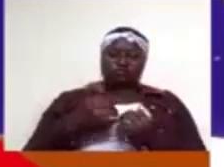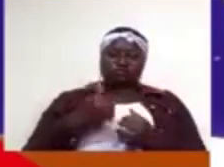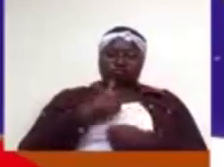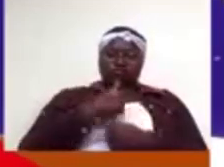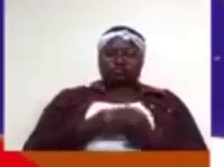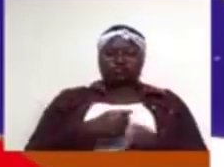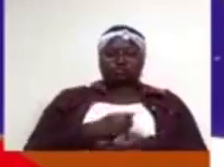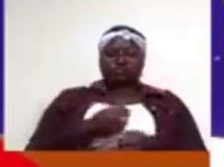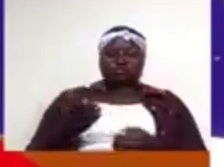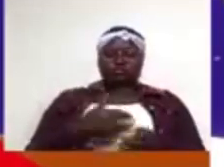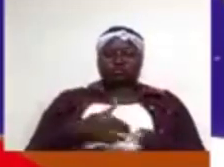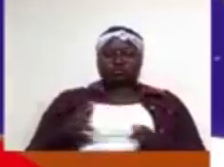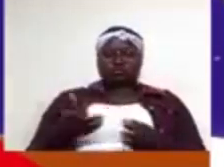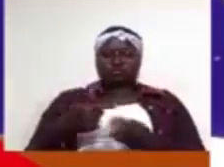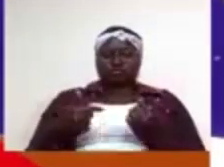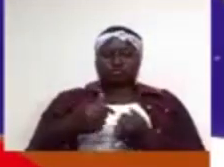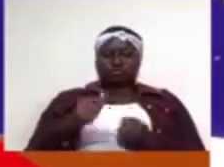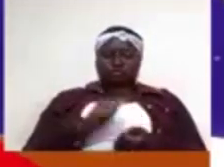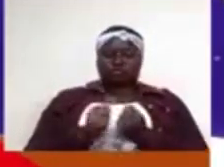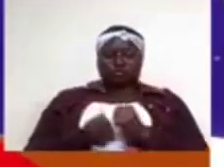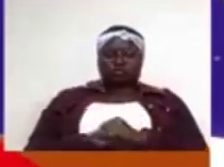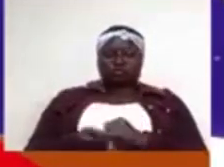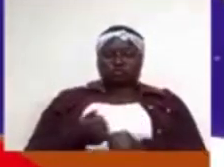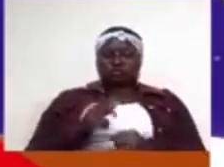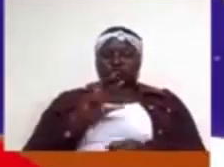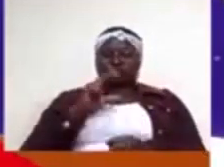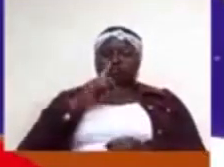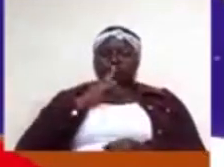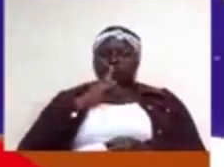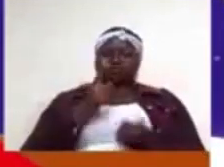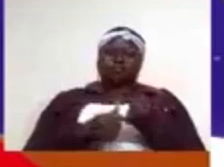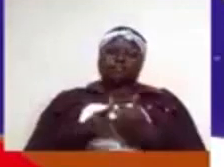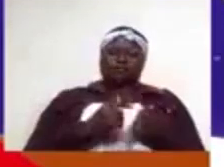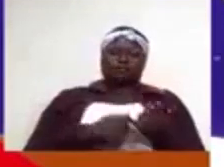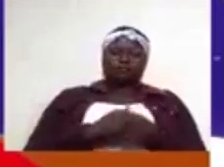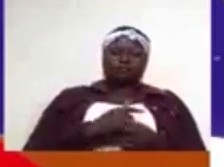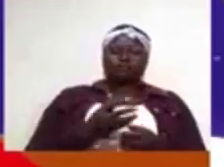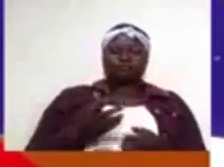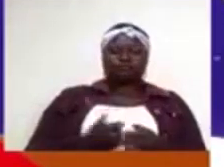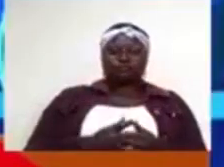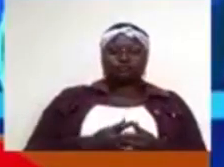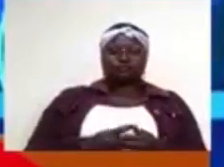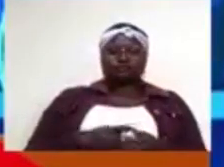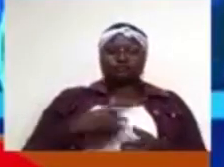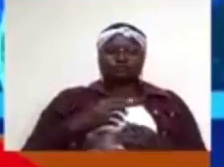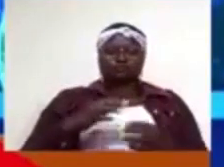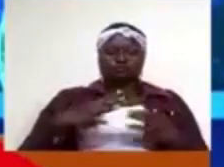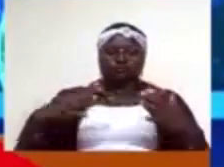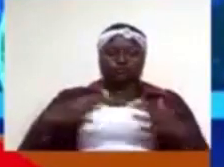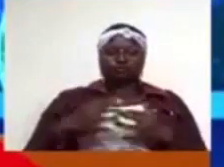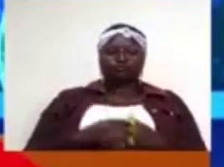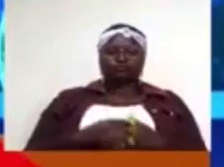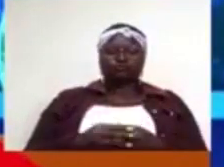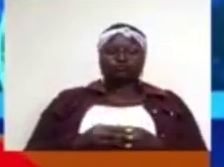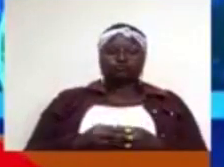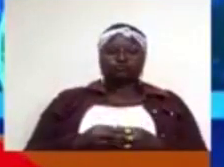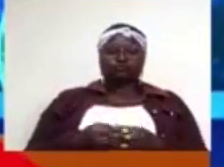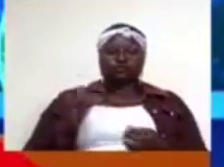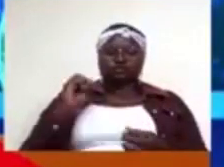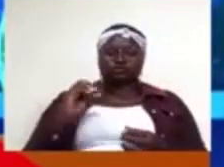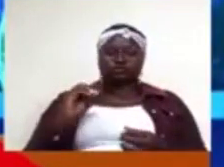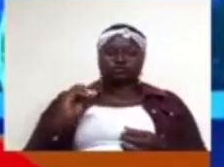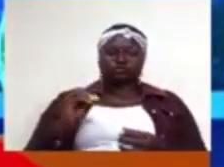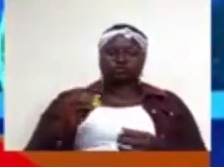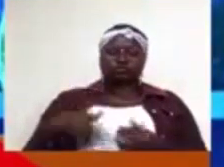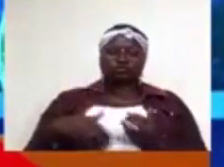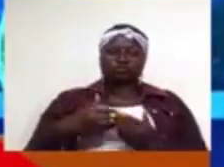kamwe gagakirirwo ningi gagekwo kangi gagakirirwo kugo mudu yo ni a build up kiundu giki thini wake kugo